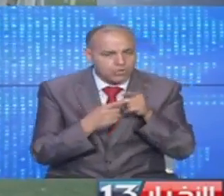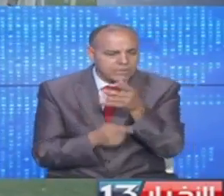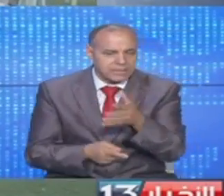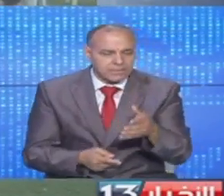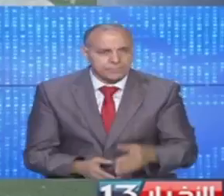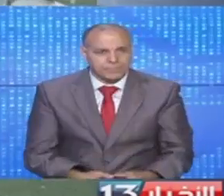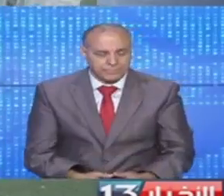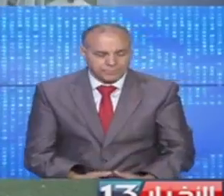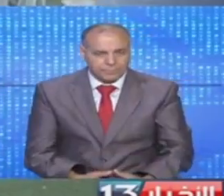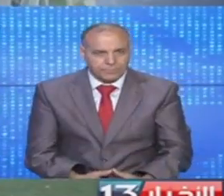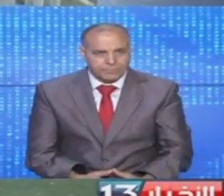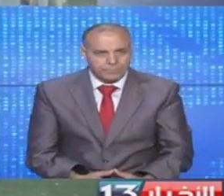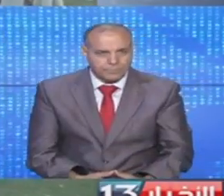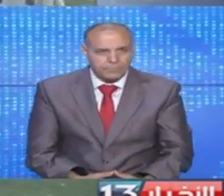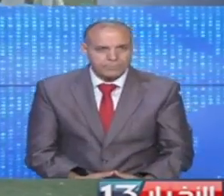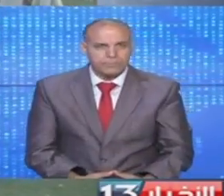للطفل.